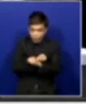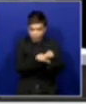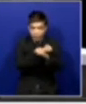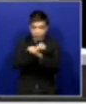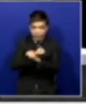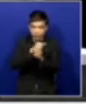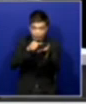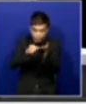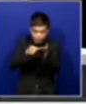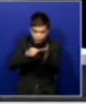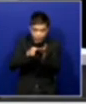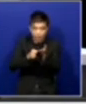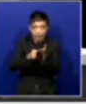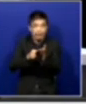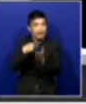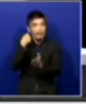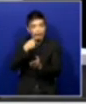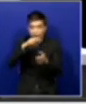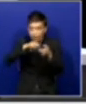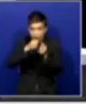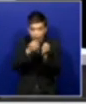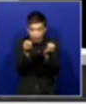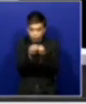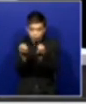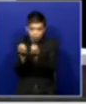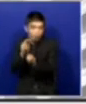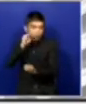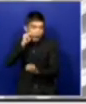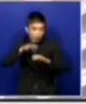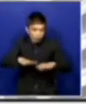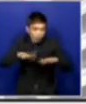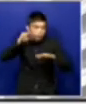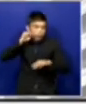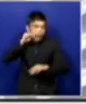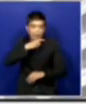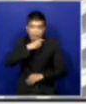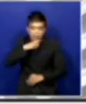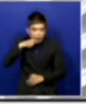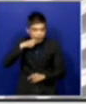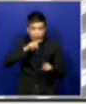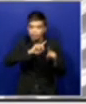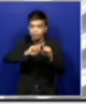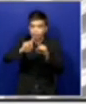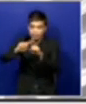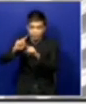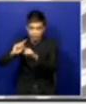ขเยียวยาผู้ได้รับผลกระทบจากอุทกภัยภัยพิบัติภัยแล้งน้ำท่วม